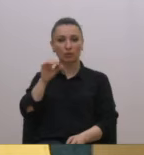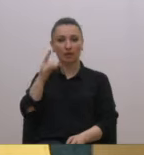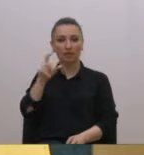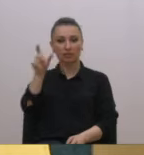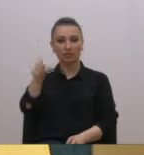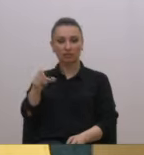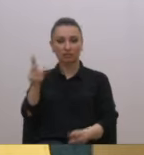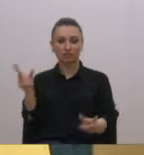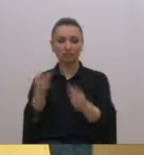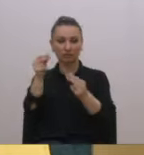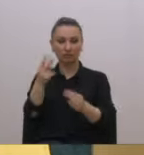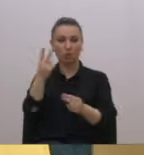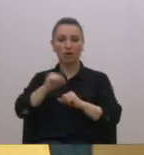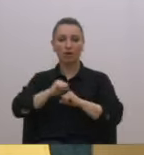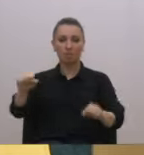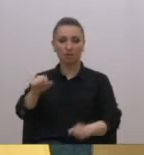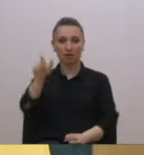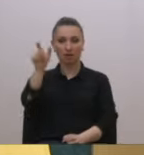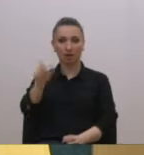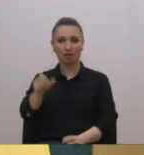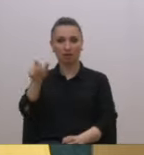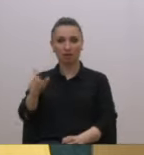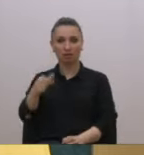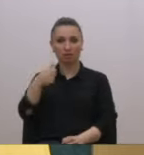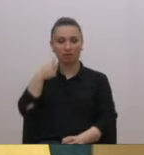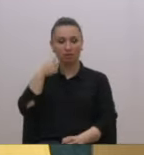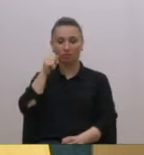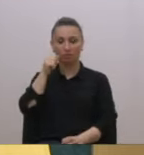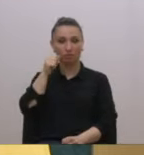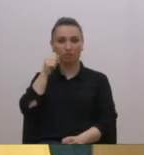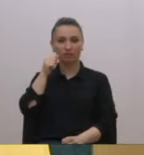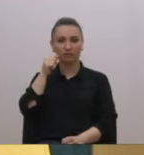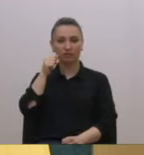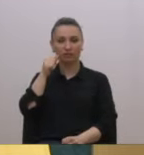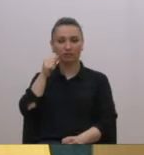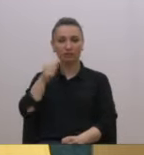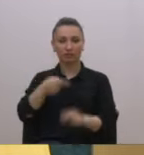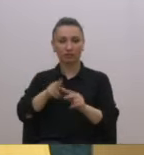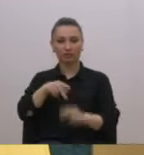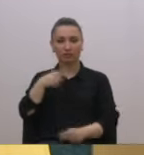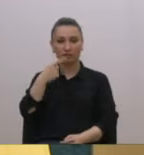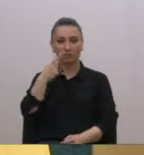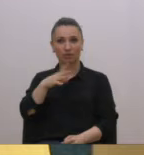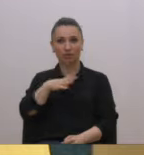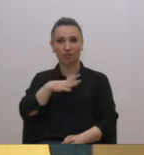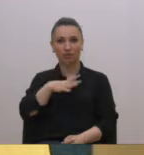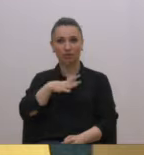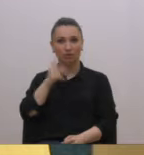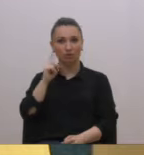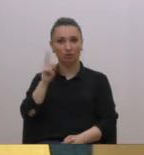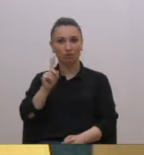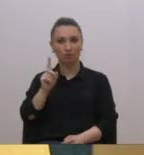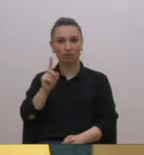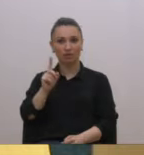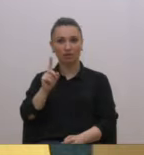გმირი ადამიანი. გუშინ დევიჭანკოთაზე თქვენი გენერალი ლაპარაკობდა, რომ